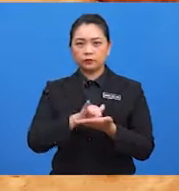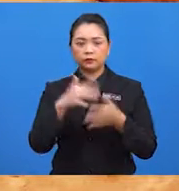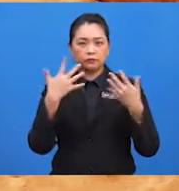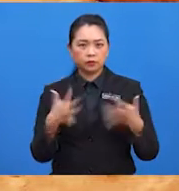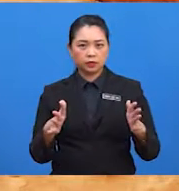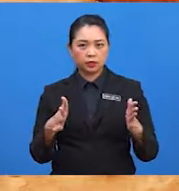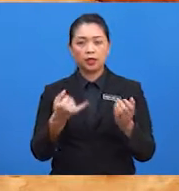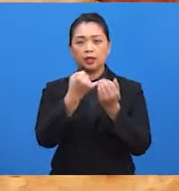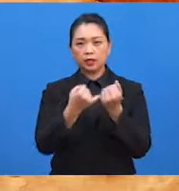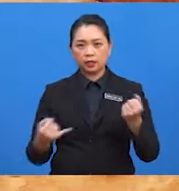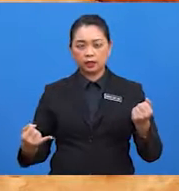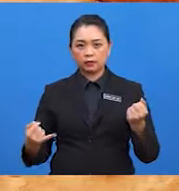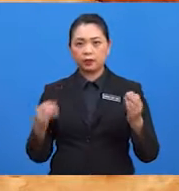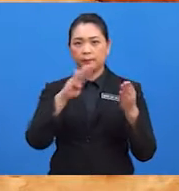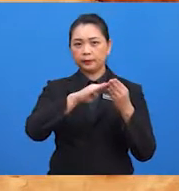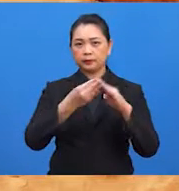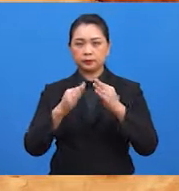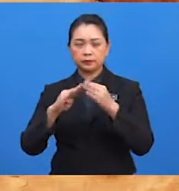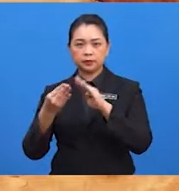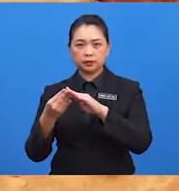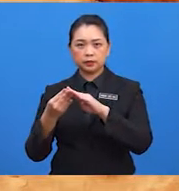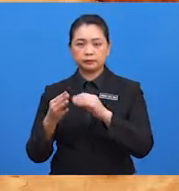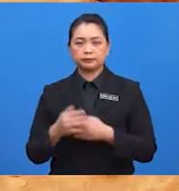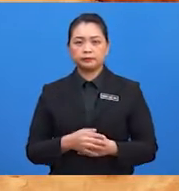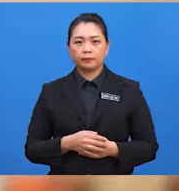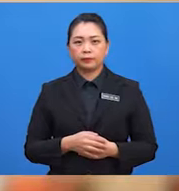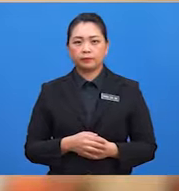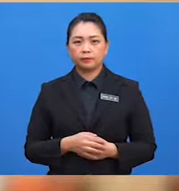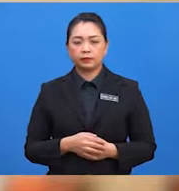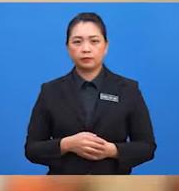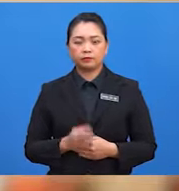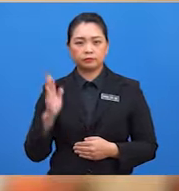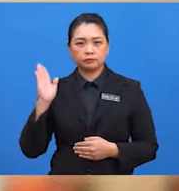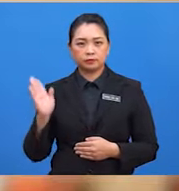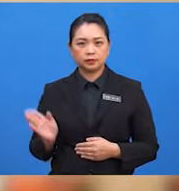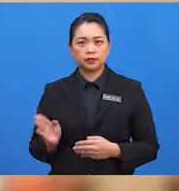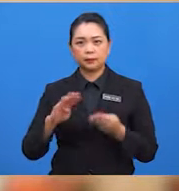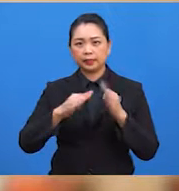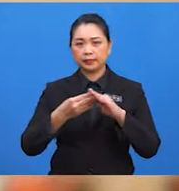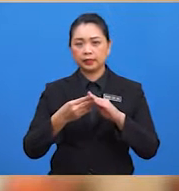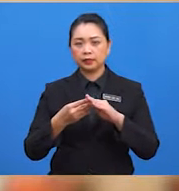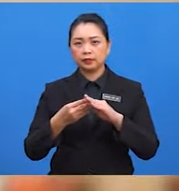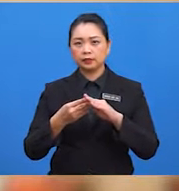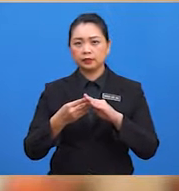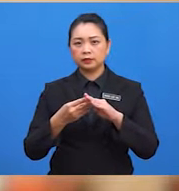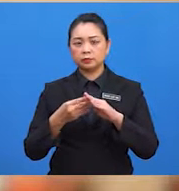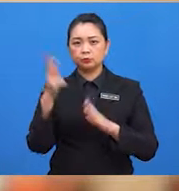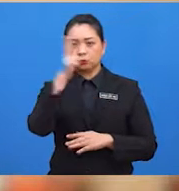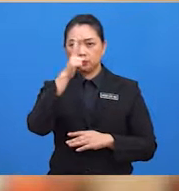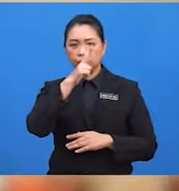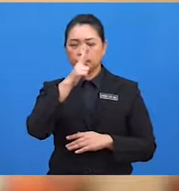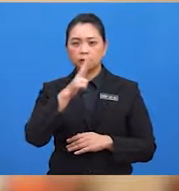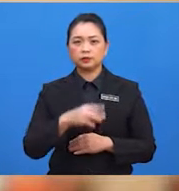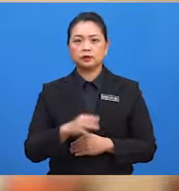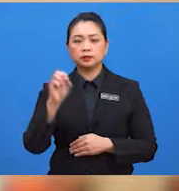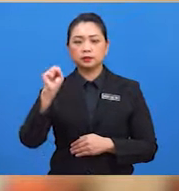melahirkan beberapa bandar Huang He. Antaranya ialah Bandar Anyang. Bandar Anyang merupakan pusat